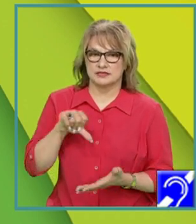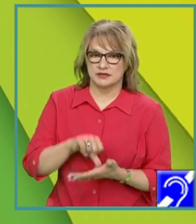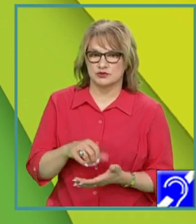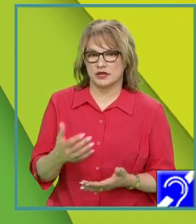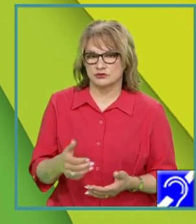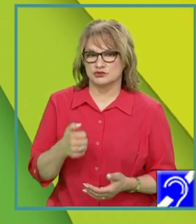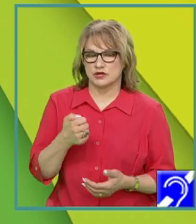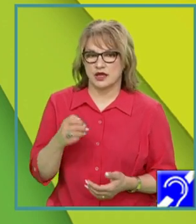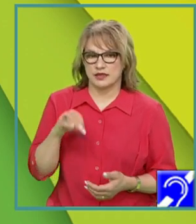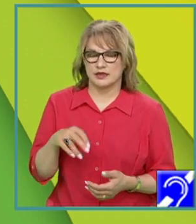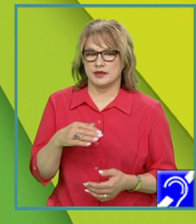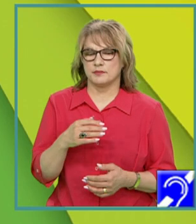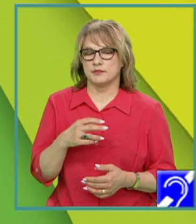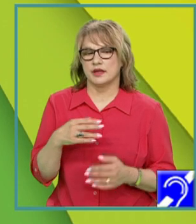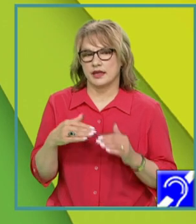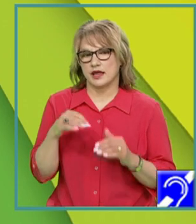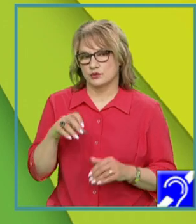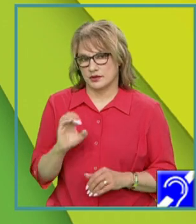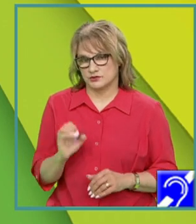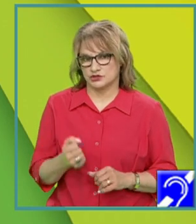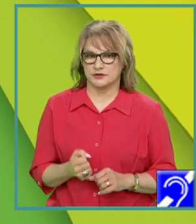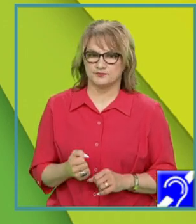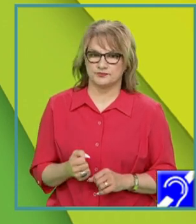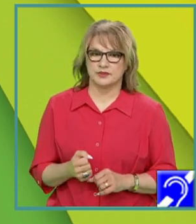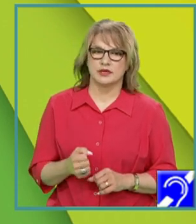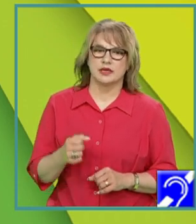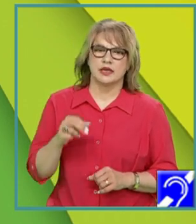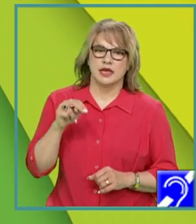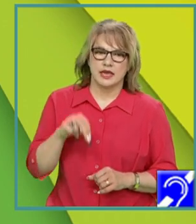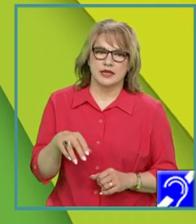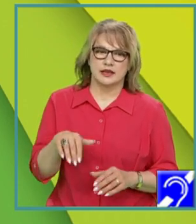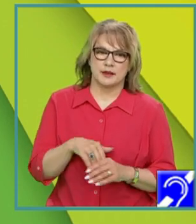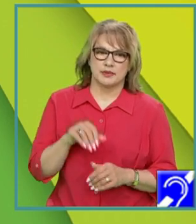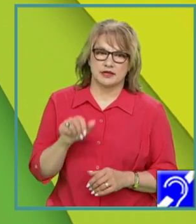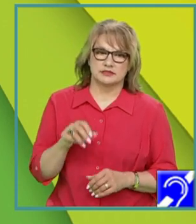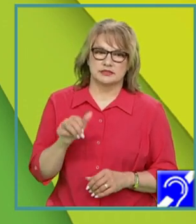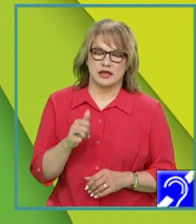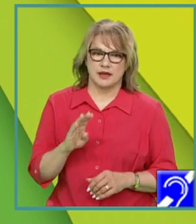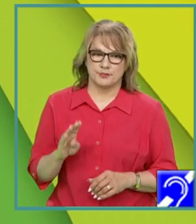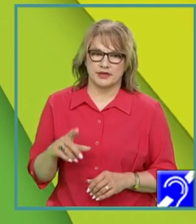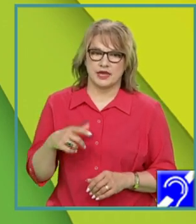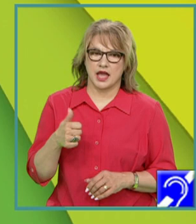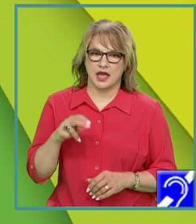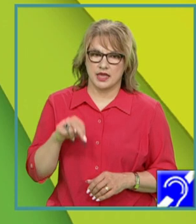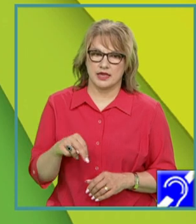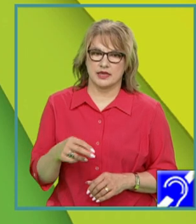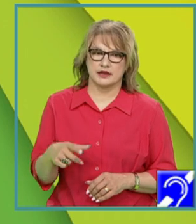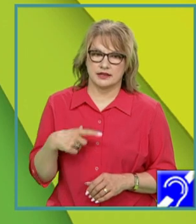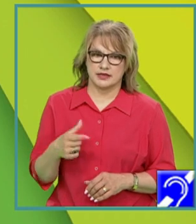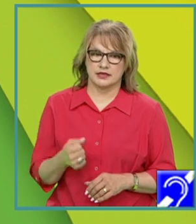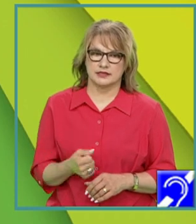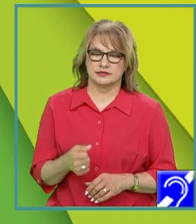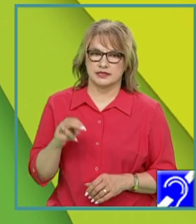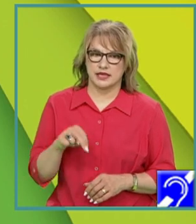m egal cu m c n aparține lui AB n egal cu